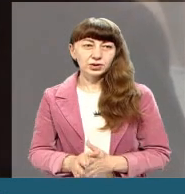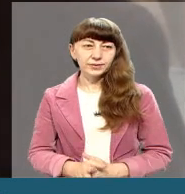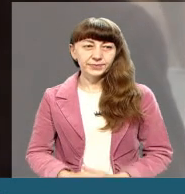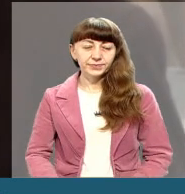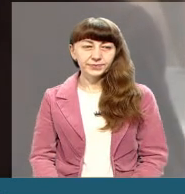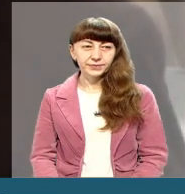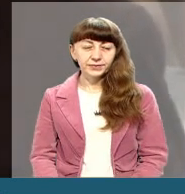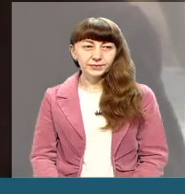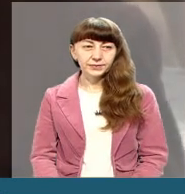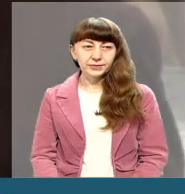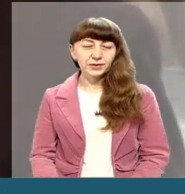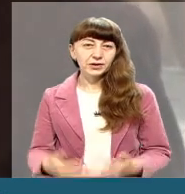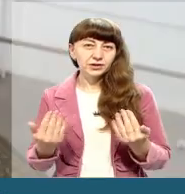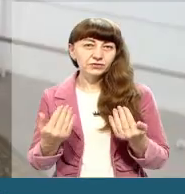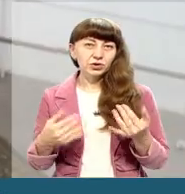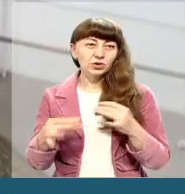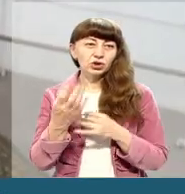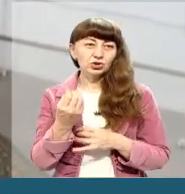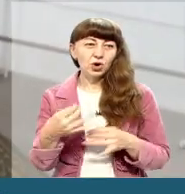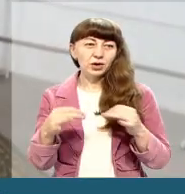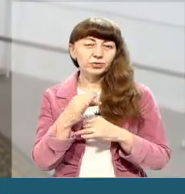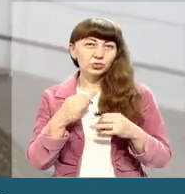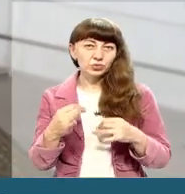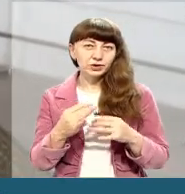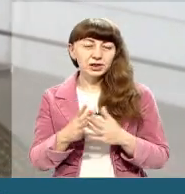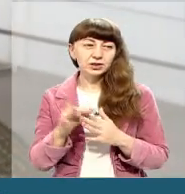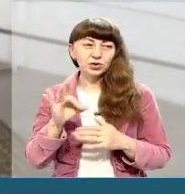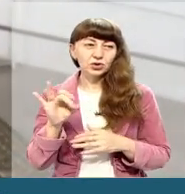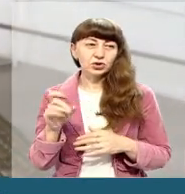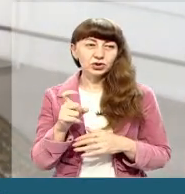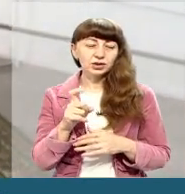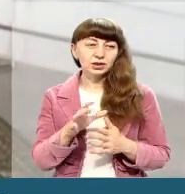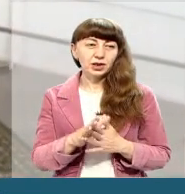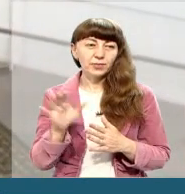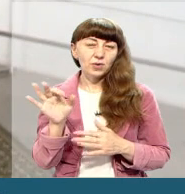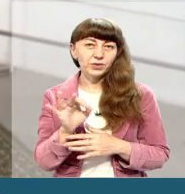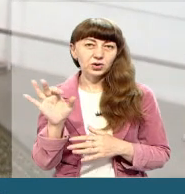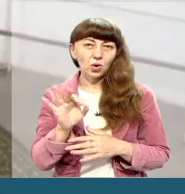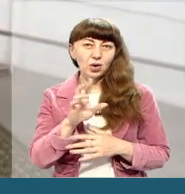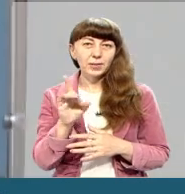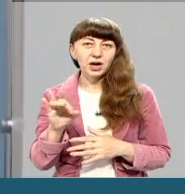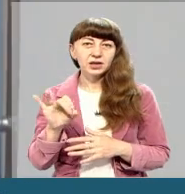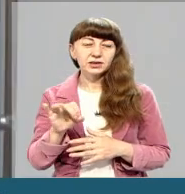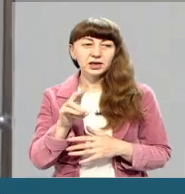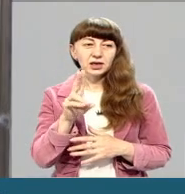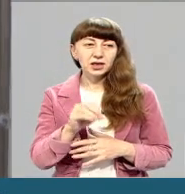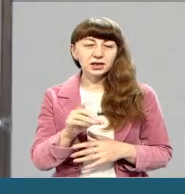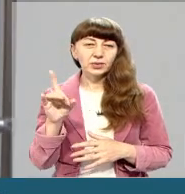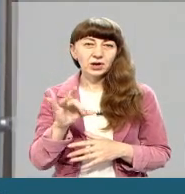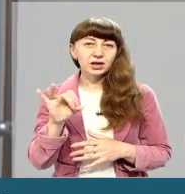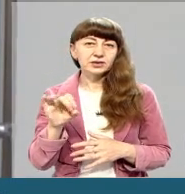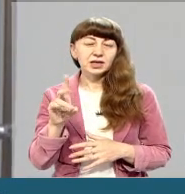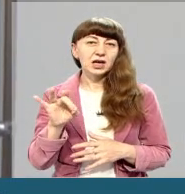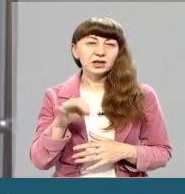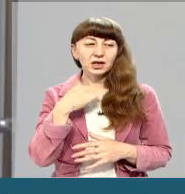мақсаттарменен мінекі осы жерге келіп отырмыз. Ыбырай Алтынсарин халқымыздың пайдасына қолдан келгенше қызмет ету әрқайсымыздың борышымыз